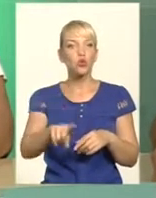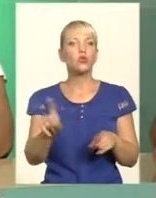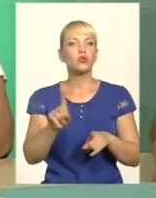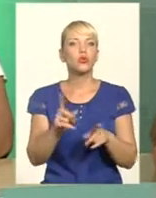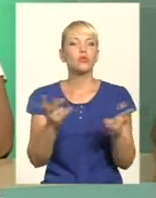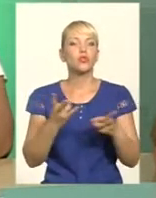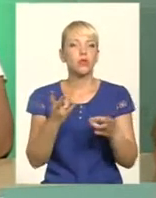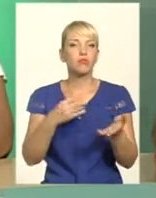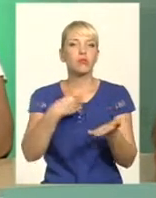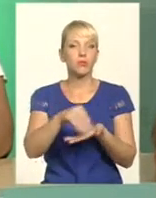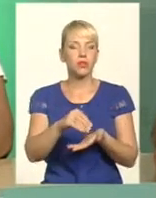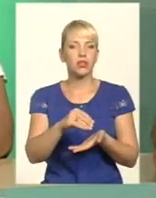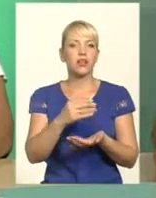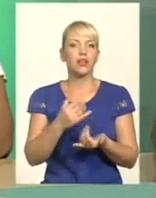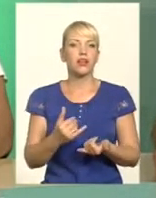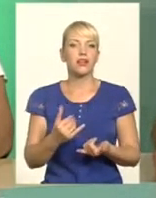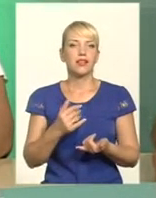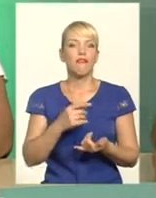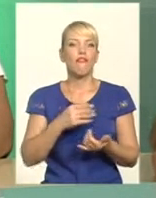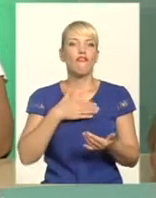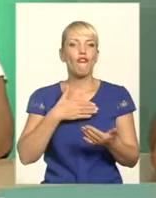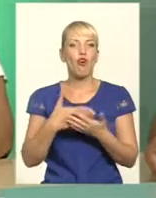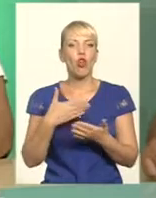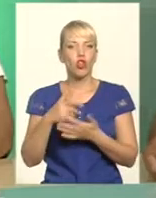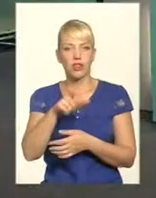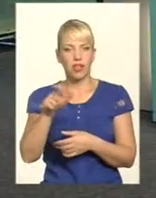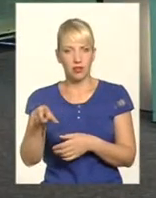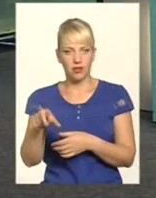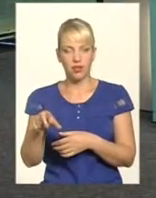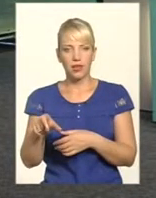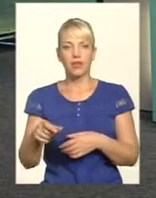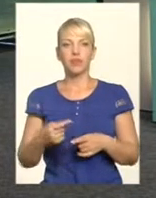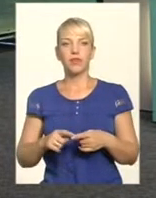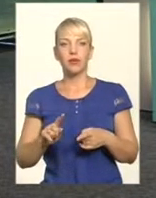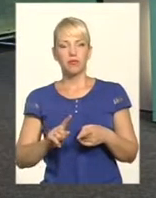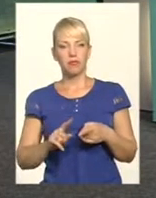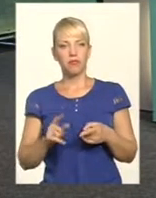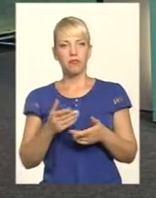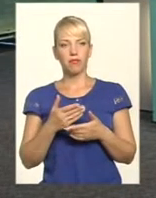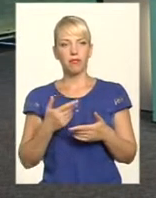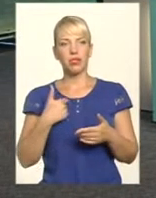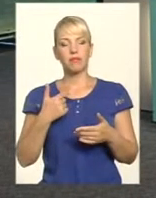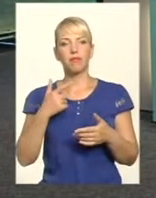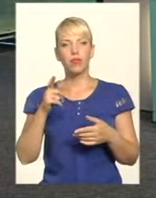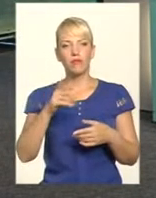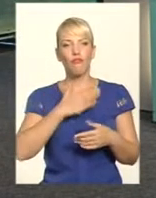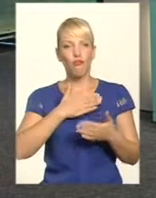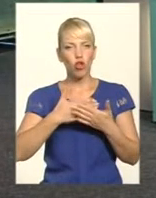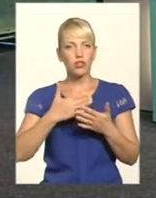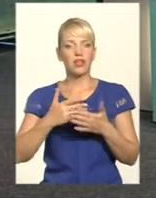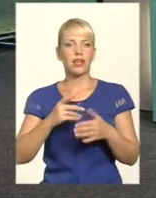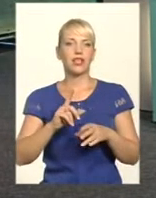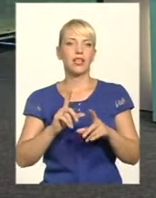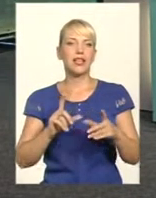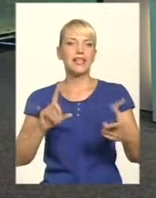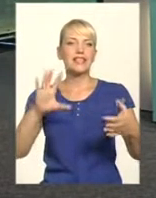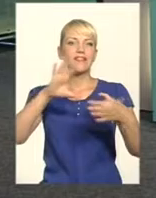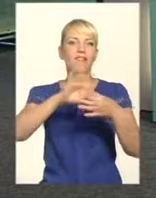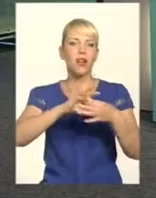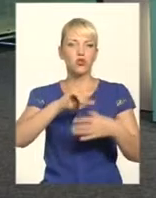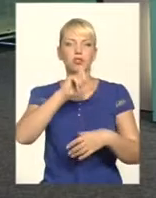ми звертаємося до волонтерів і співпрацюємо разом з волонтерами. Нам доводилося виходити і за кордон, зв'язуватись з нашою діаспорою, яка знаходиться